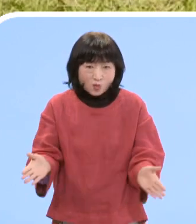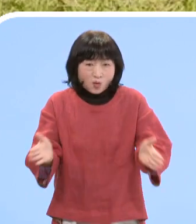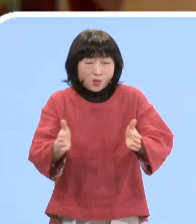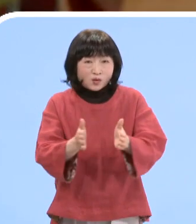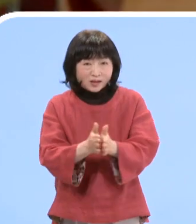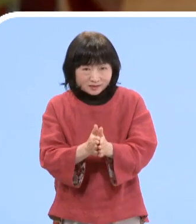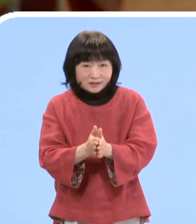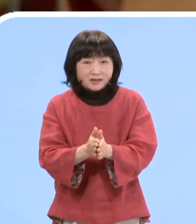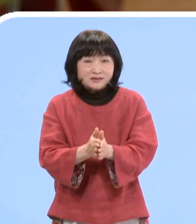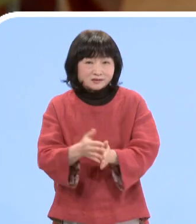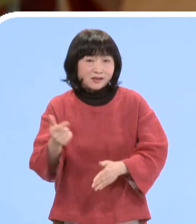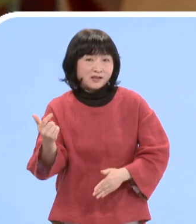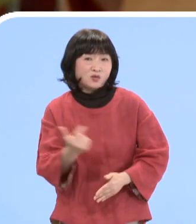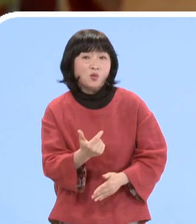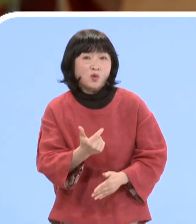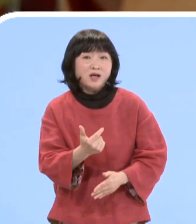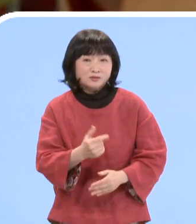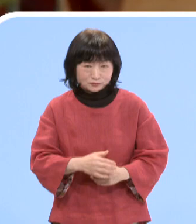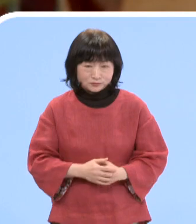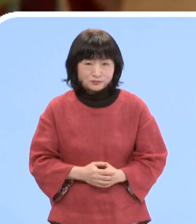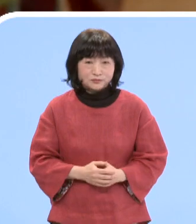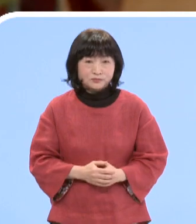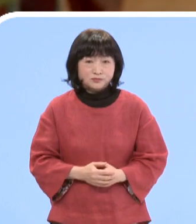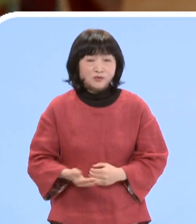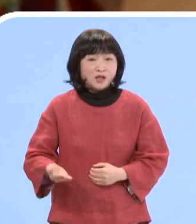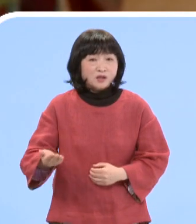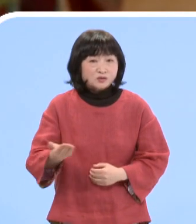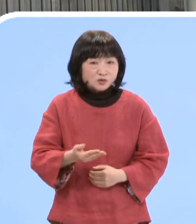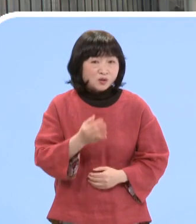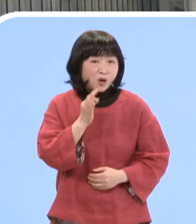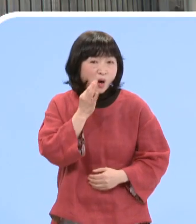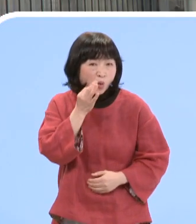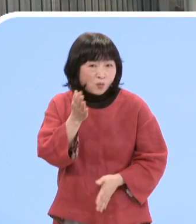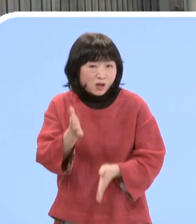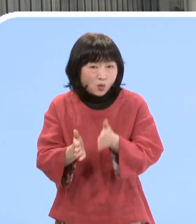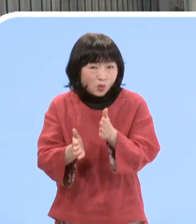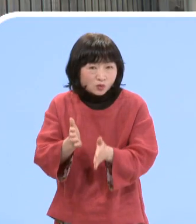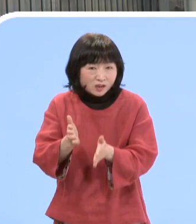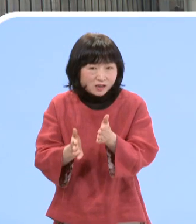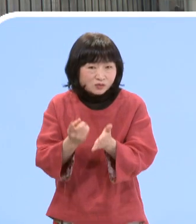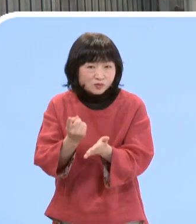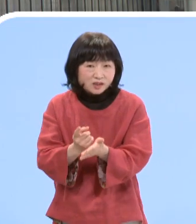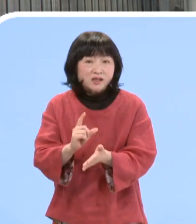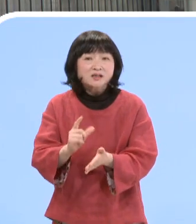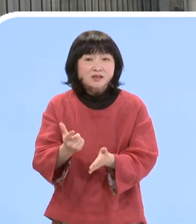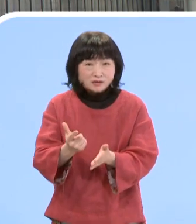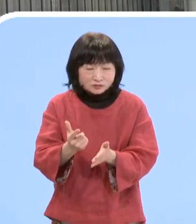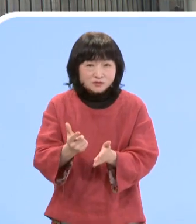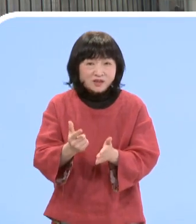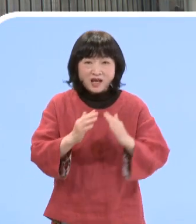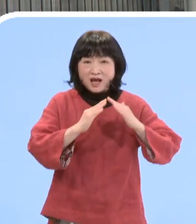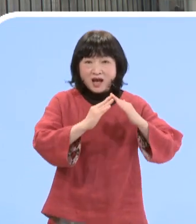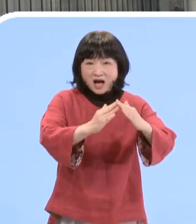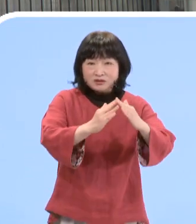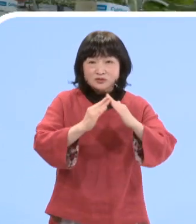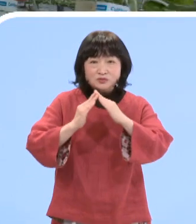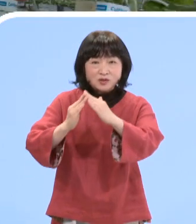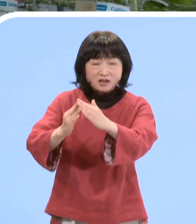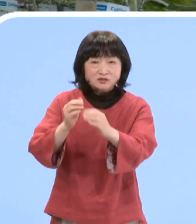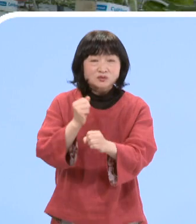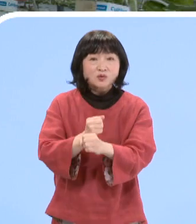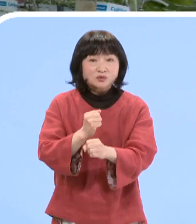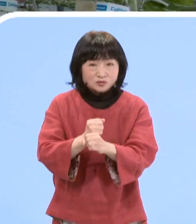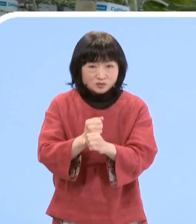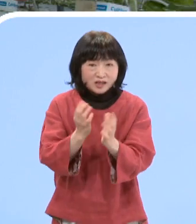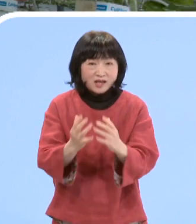応をしています、はい、するともう一つ米中心から施設園芸ハウスですね、うん、で野菜作り、あるいは先ほどの人